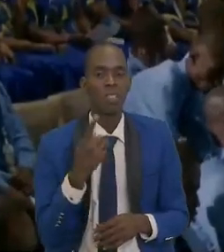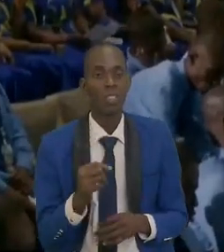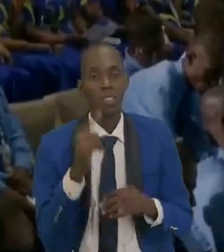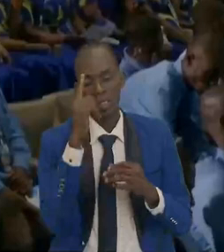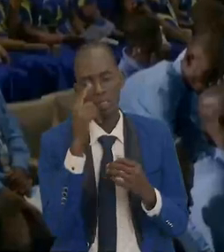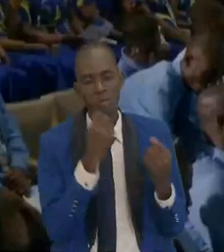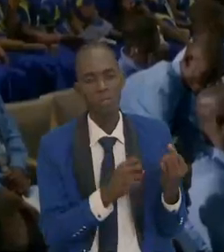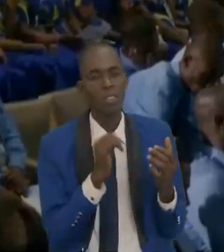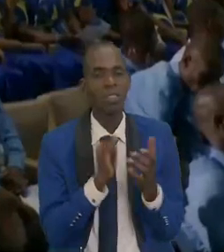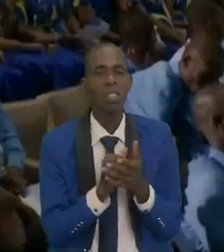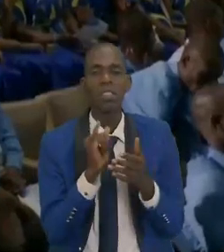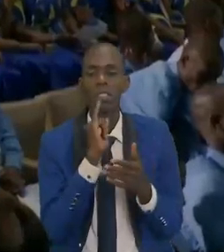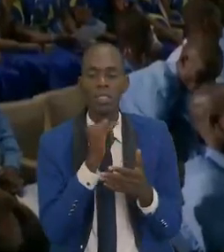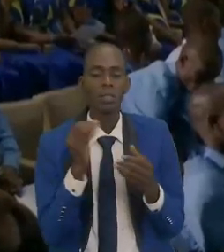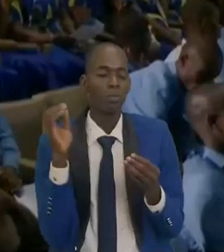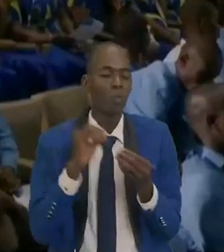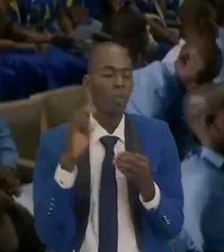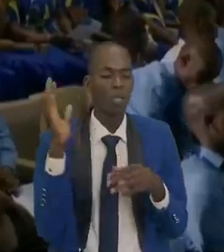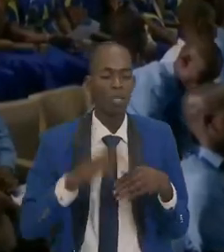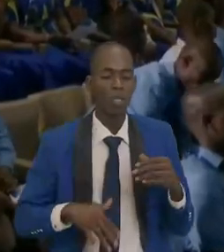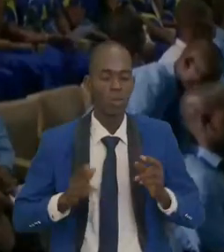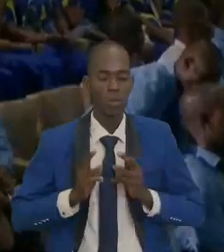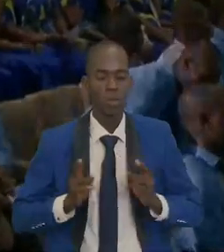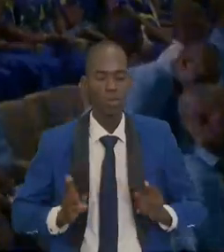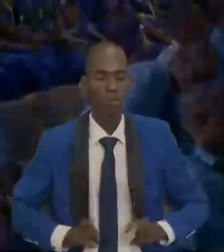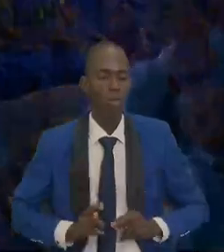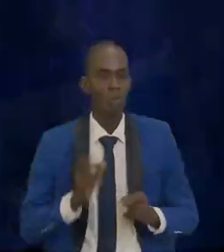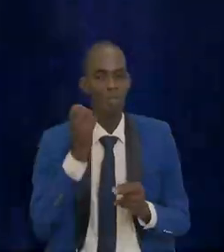La foi qui va au-delà de l'humanité.